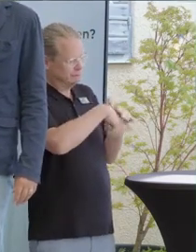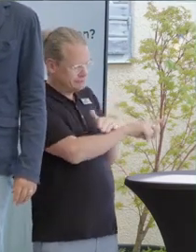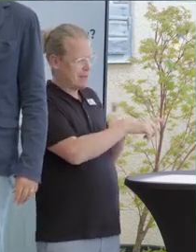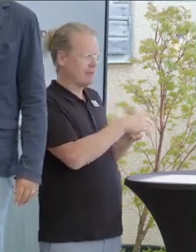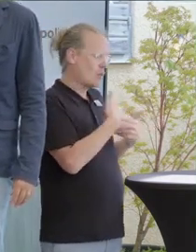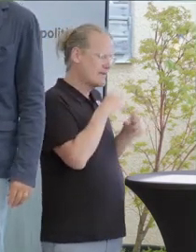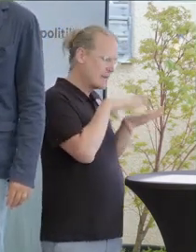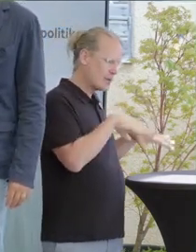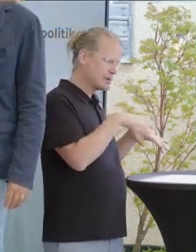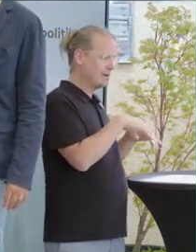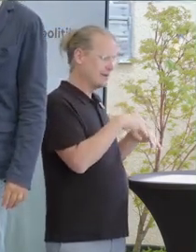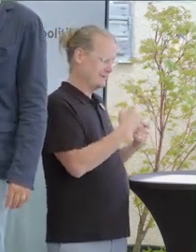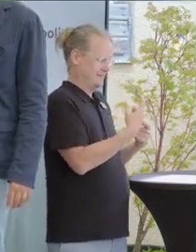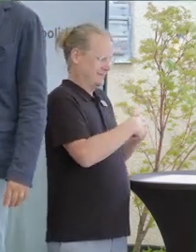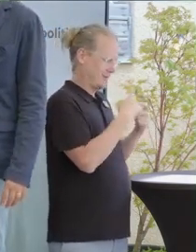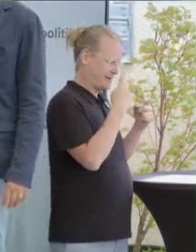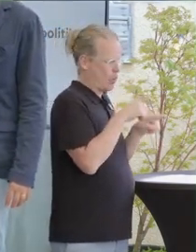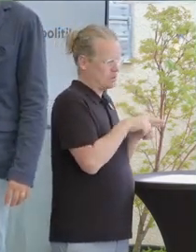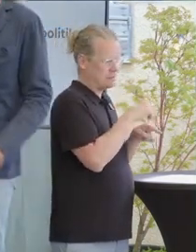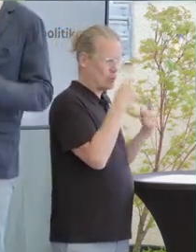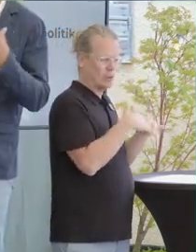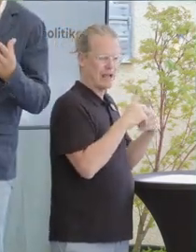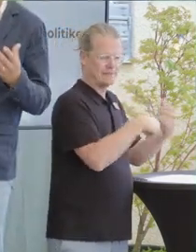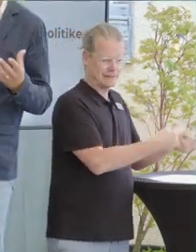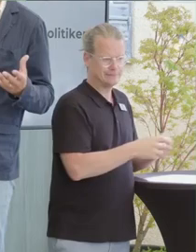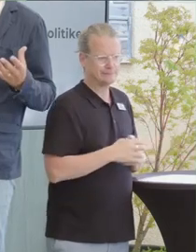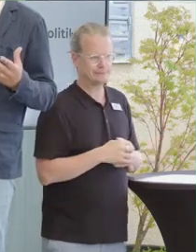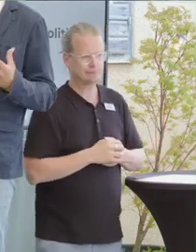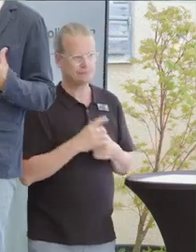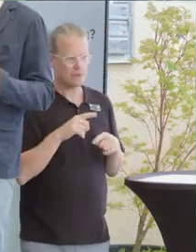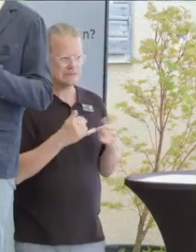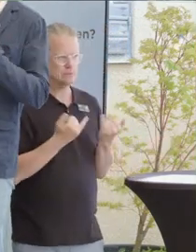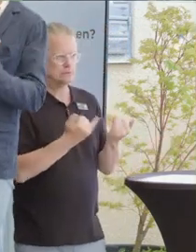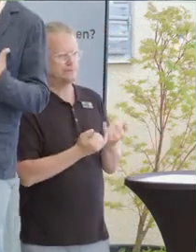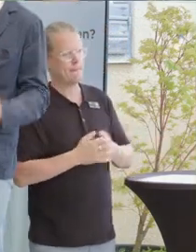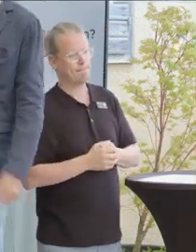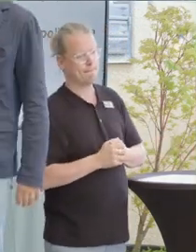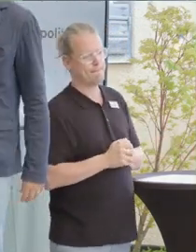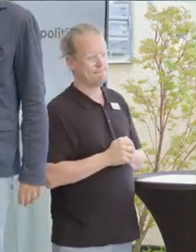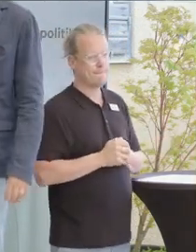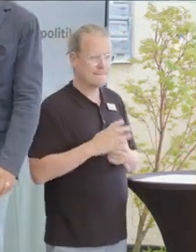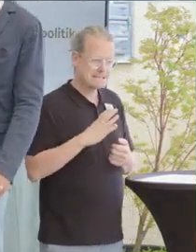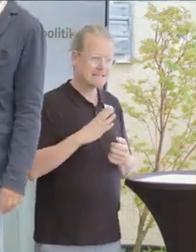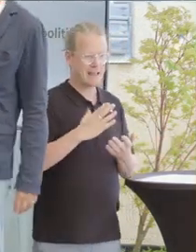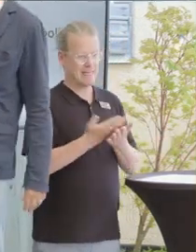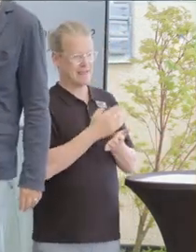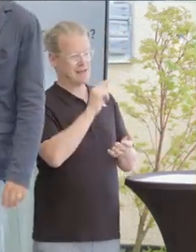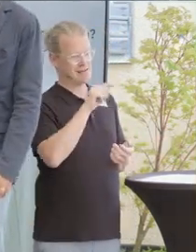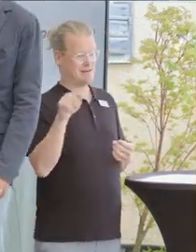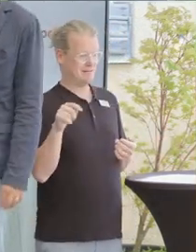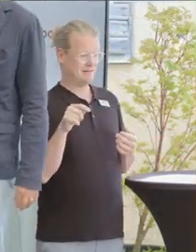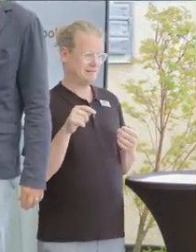i den här Wikimedia-rapporten också. Och det finns länder då som har gjort det här då. Slovenien tror jag